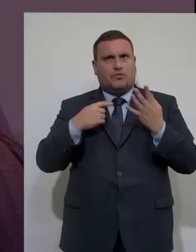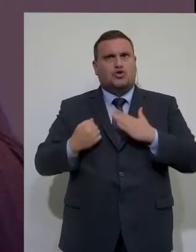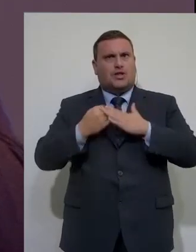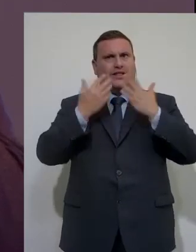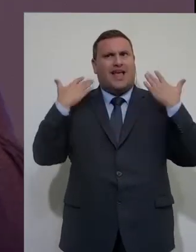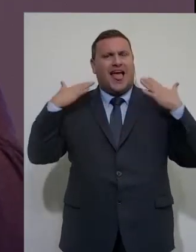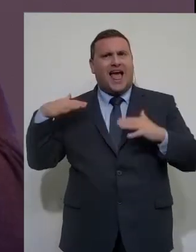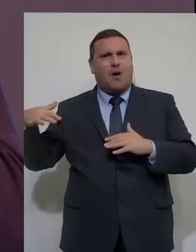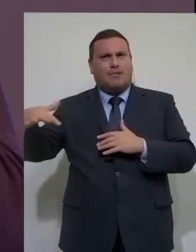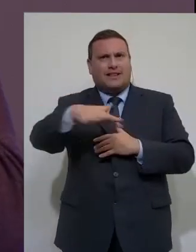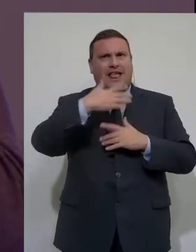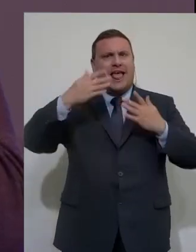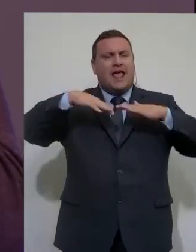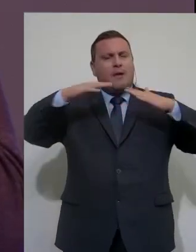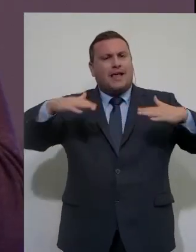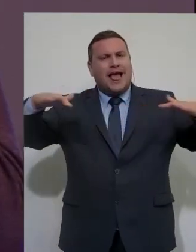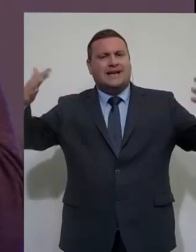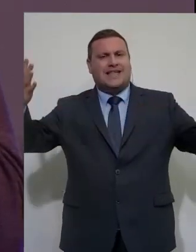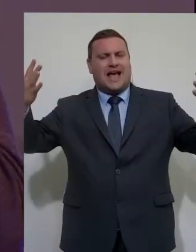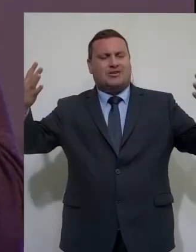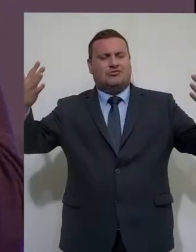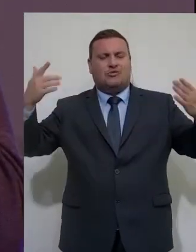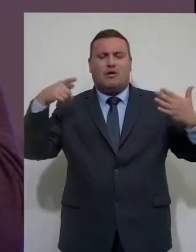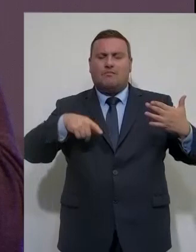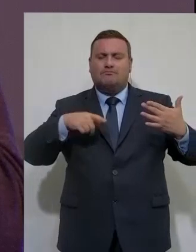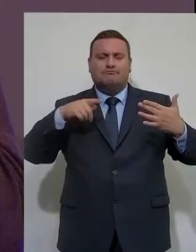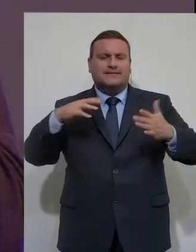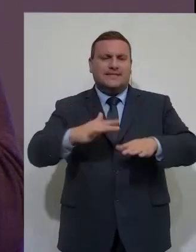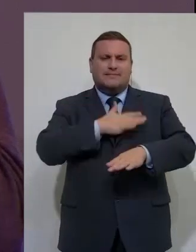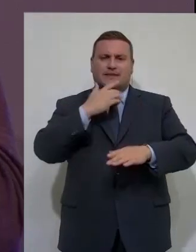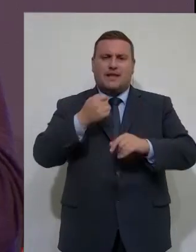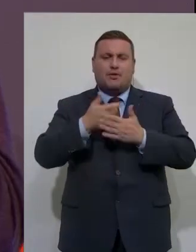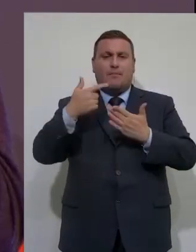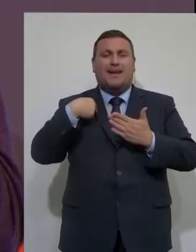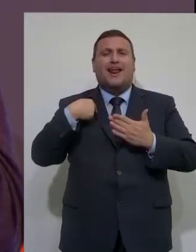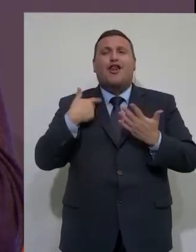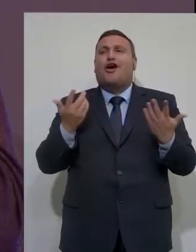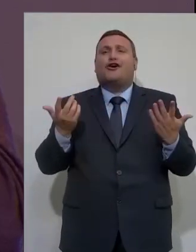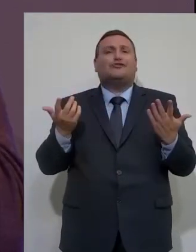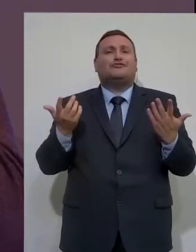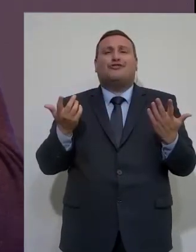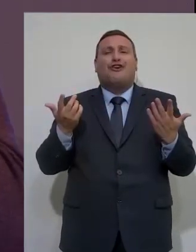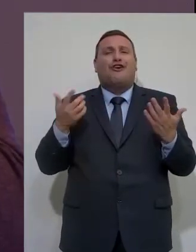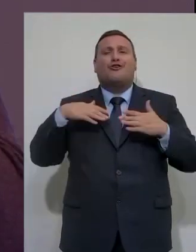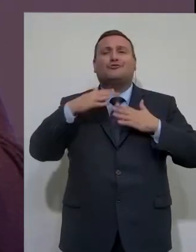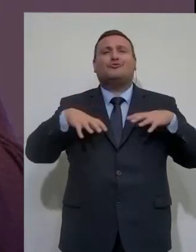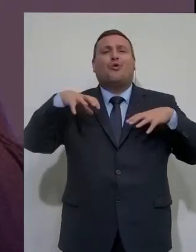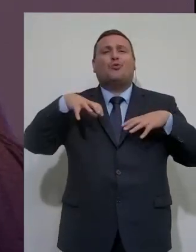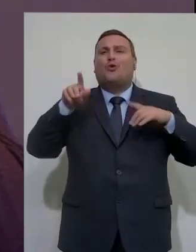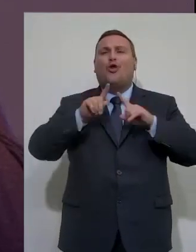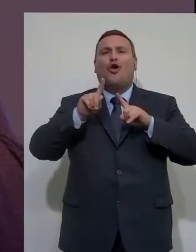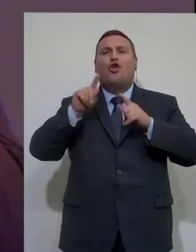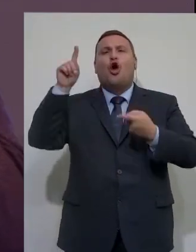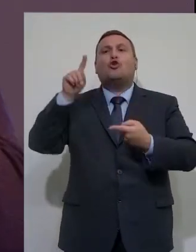e quindi della normativa alla materia, proprio perché le nostre strutture non impattano con il suolo, non lo consumano, ma si integrano in modo